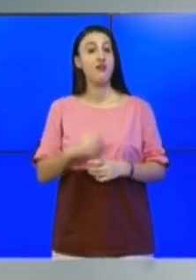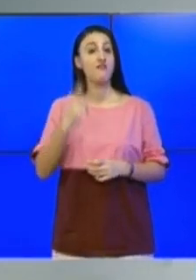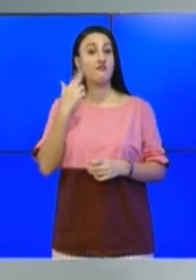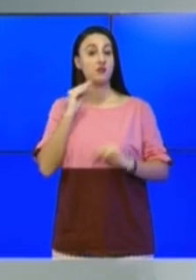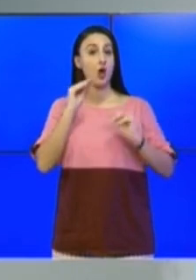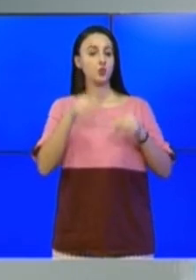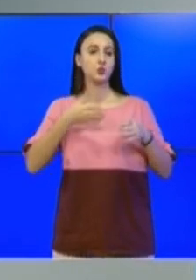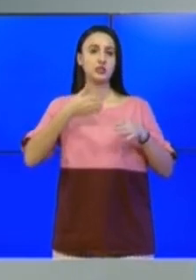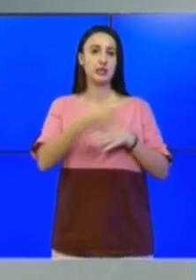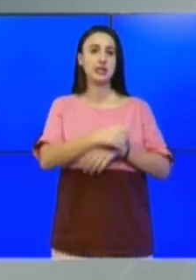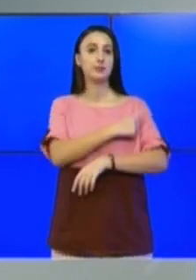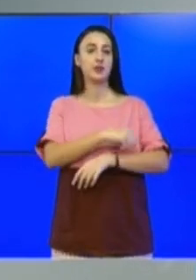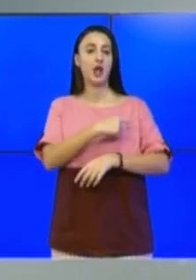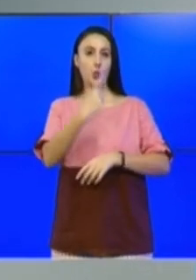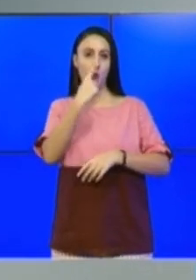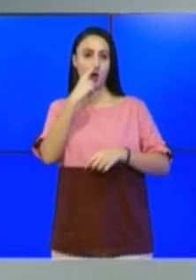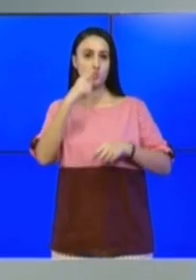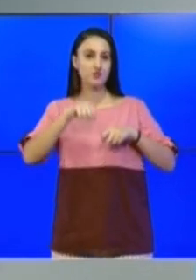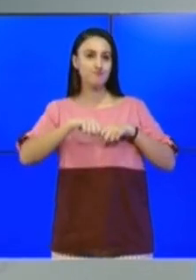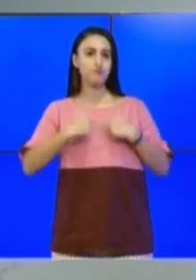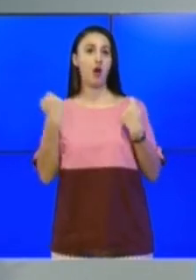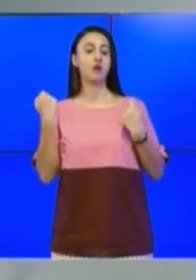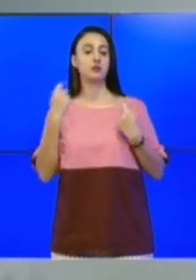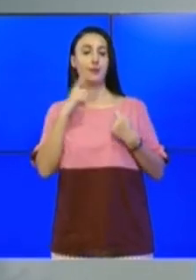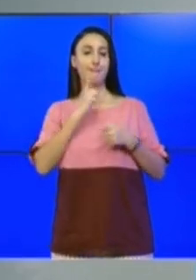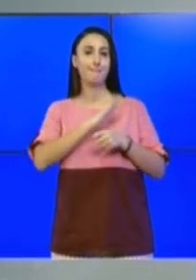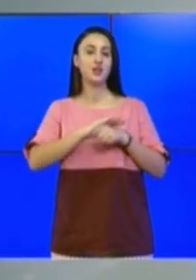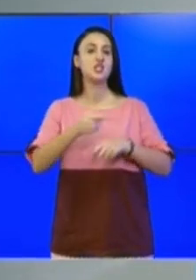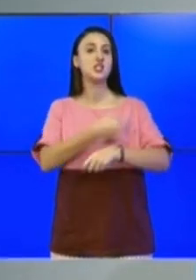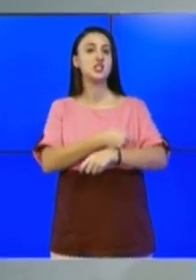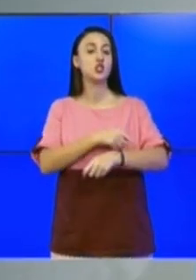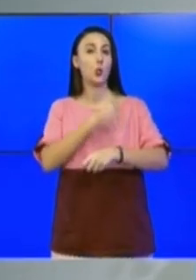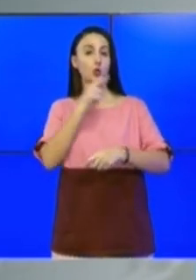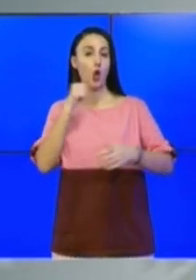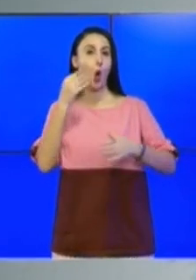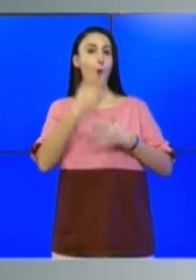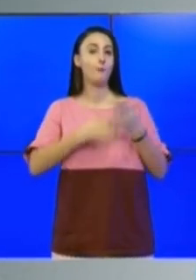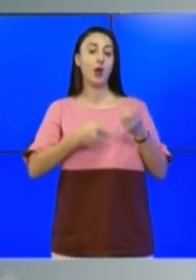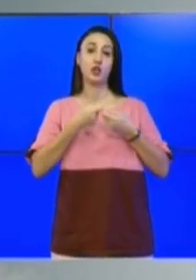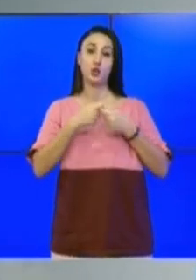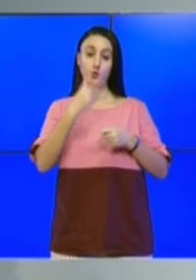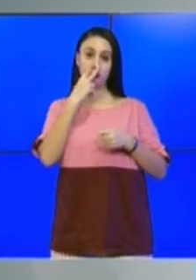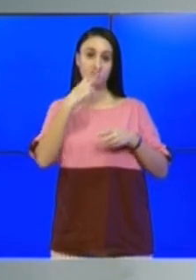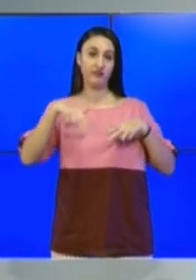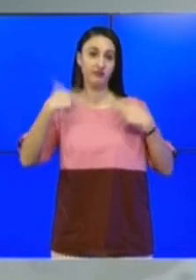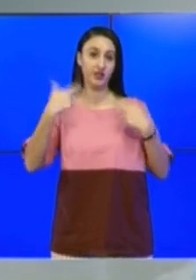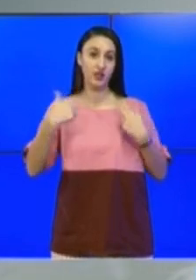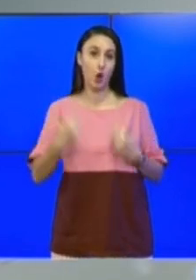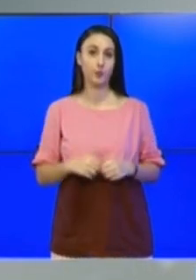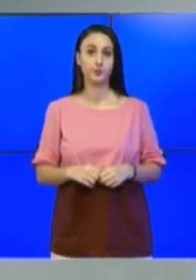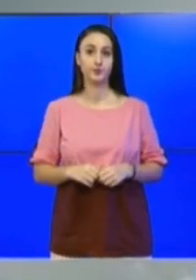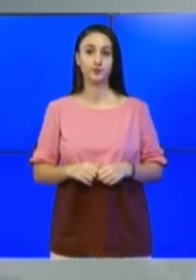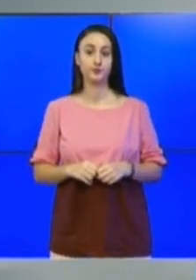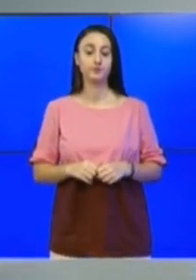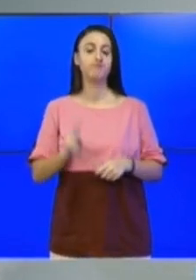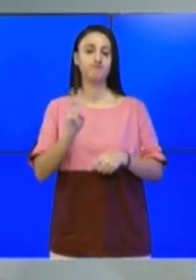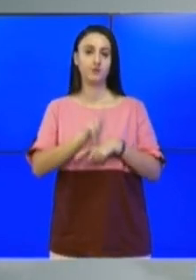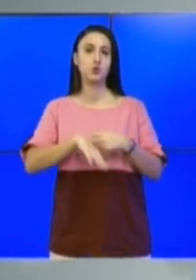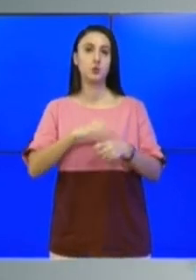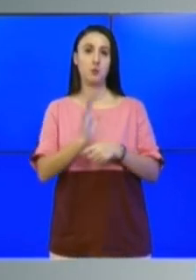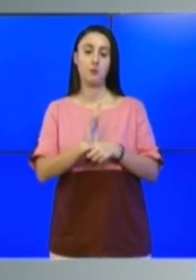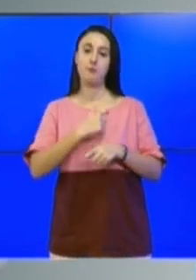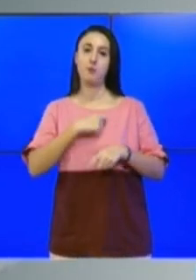a ajuns direct la spital cu nasul spart și plină de sânge unde a fost operată. Întreaga scenă a fost surprinsă de o cameră de supraveghere. Vă